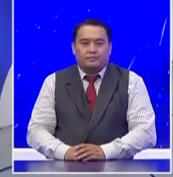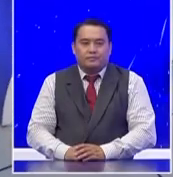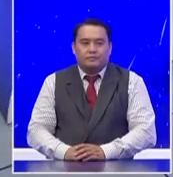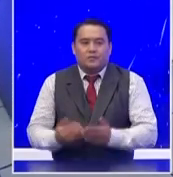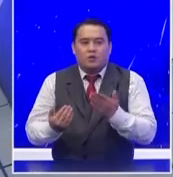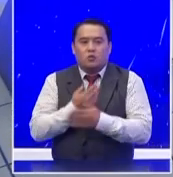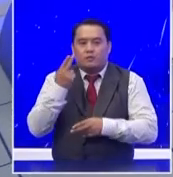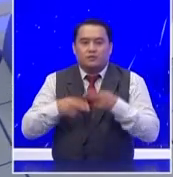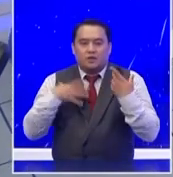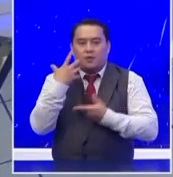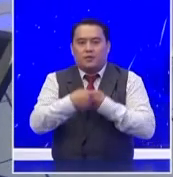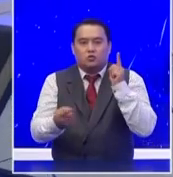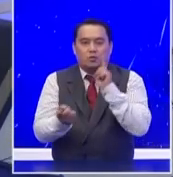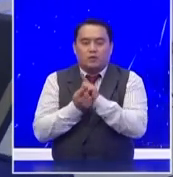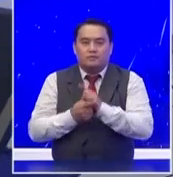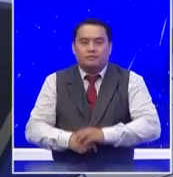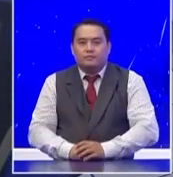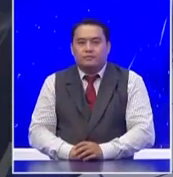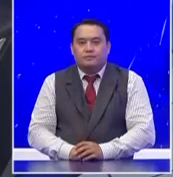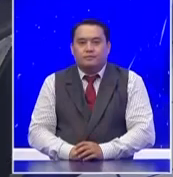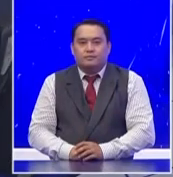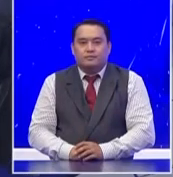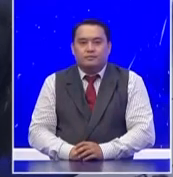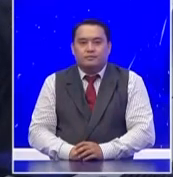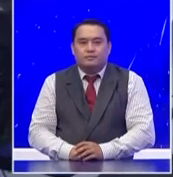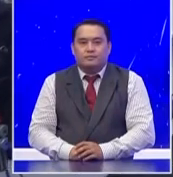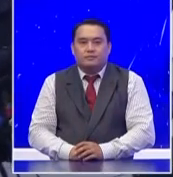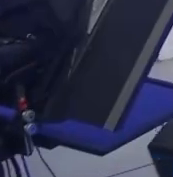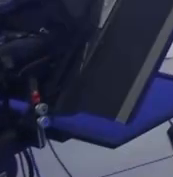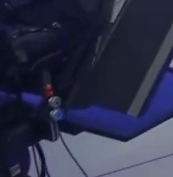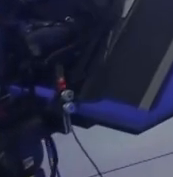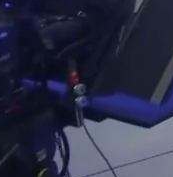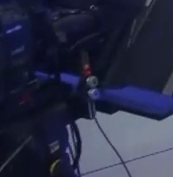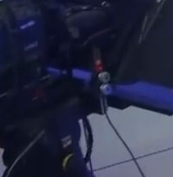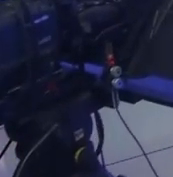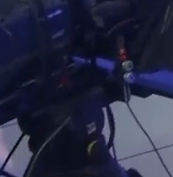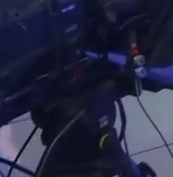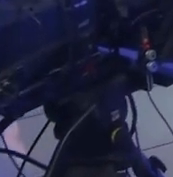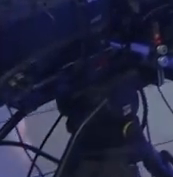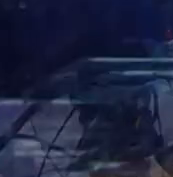Это была вся информация к этому часу. Спасибо за внимание. Хороших вам выходных. До свидания.